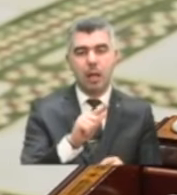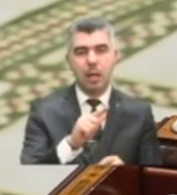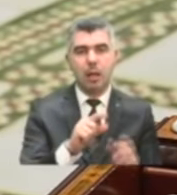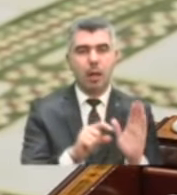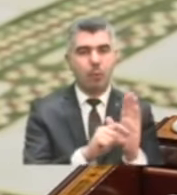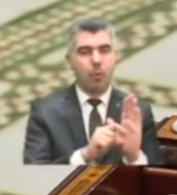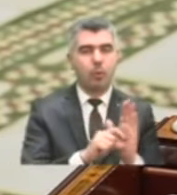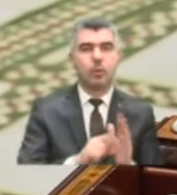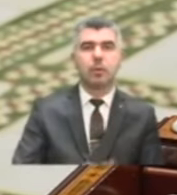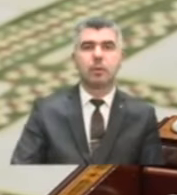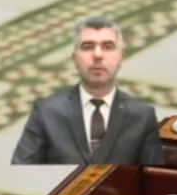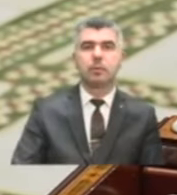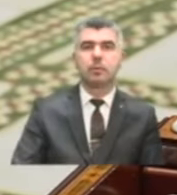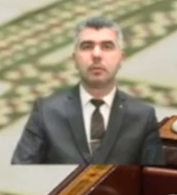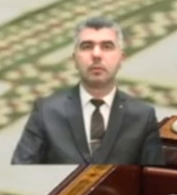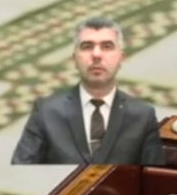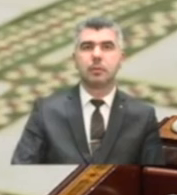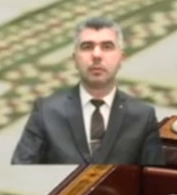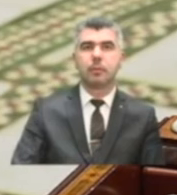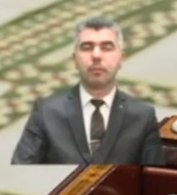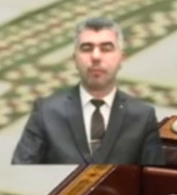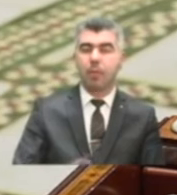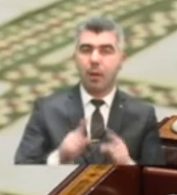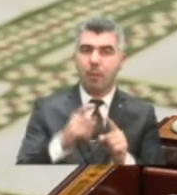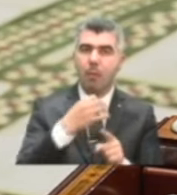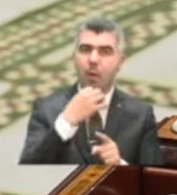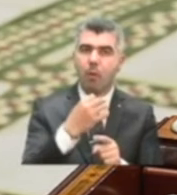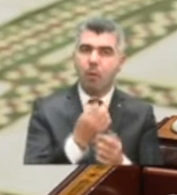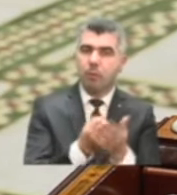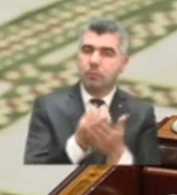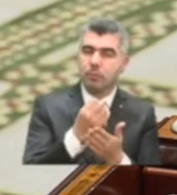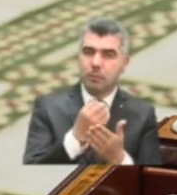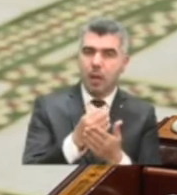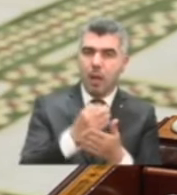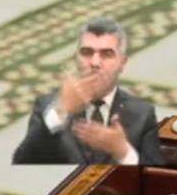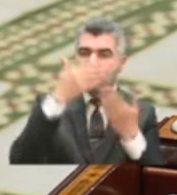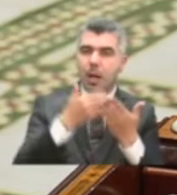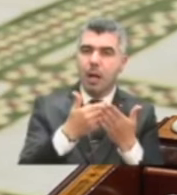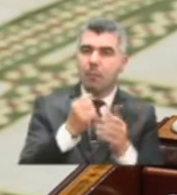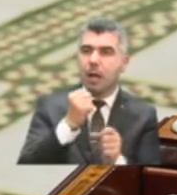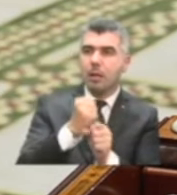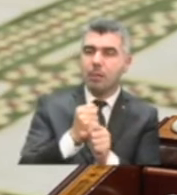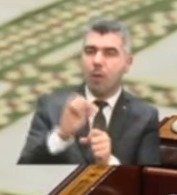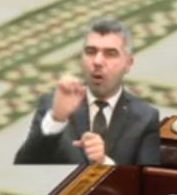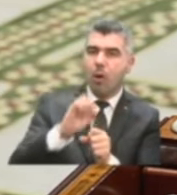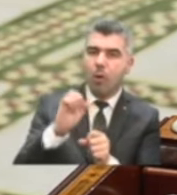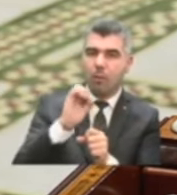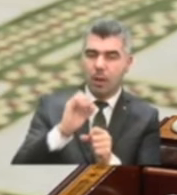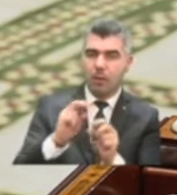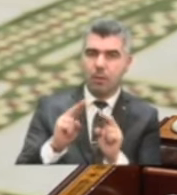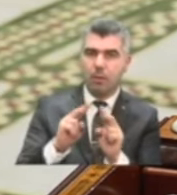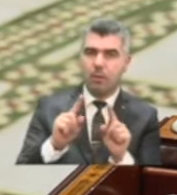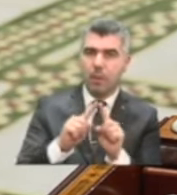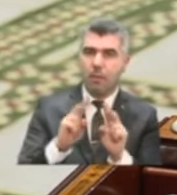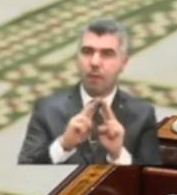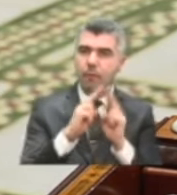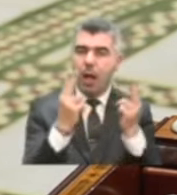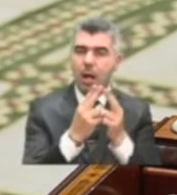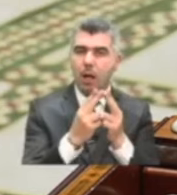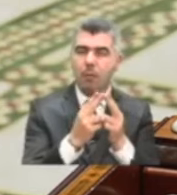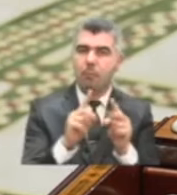الموضوع. بغيت غير نشير لشي حاجه. المغاربه المقيمين بالخارج مواطنين خوتنا وعزاز